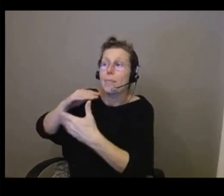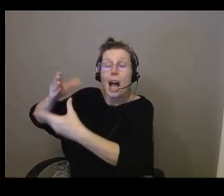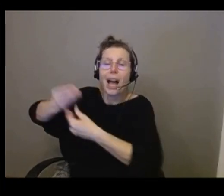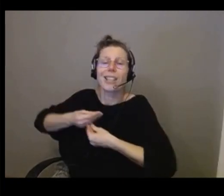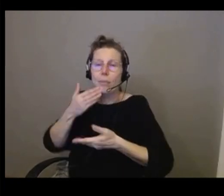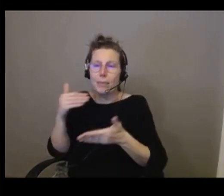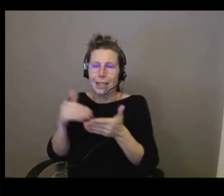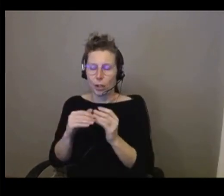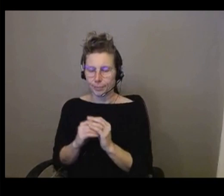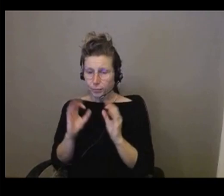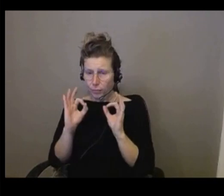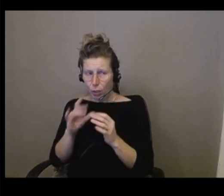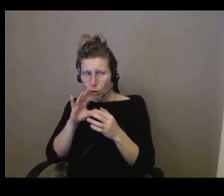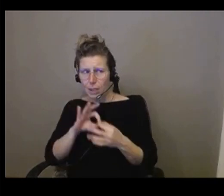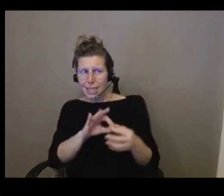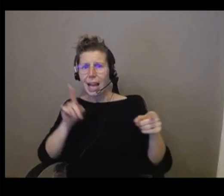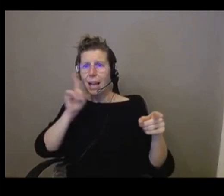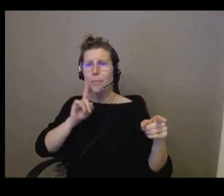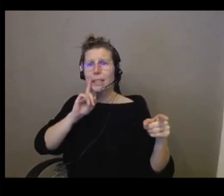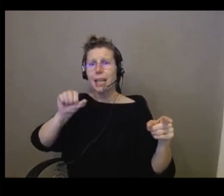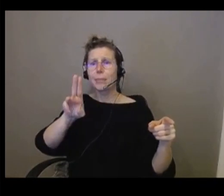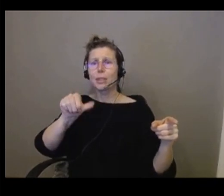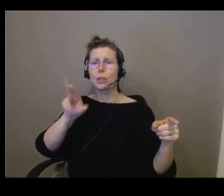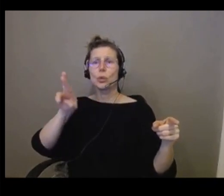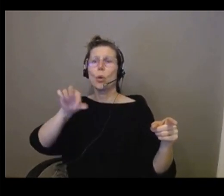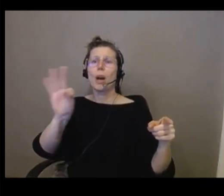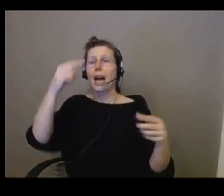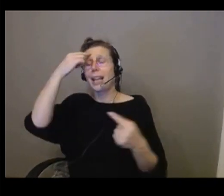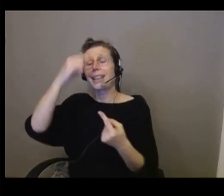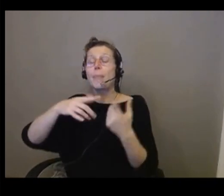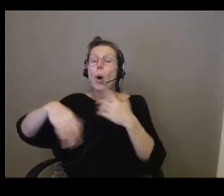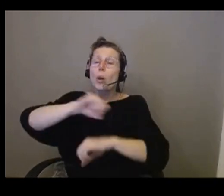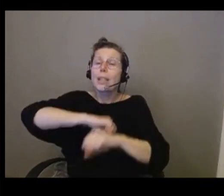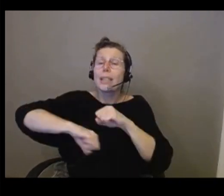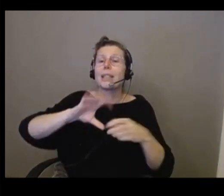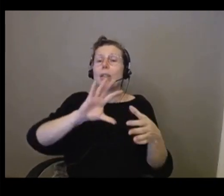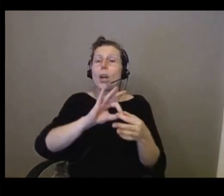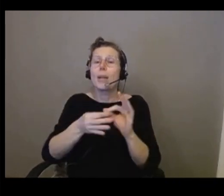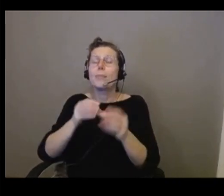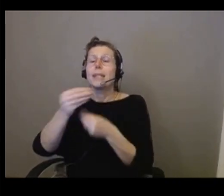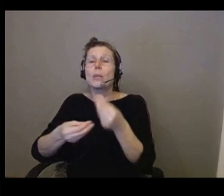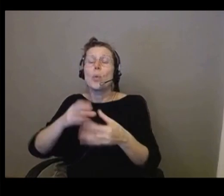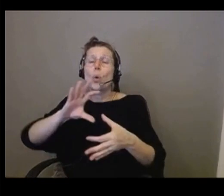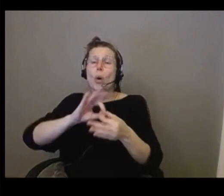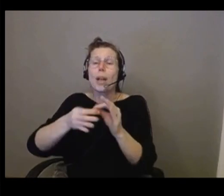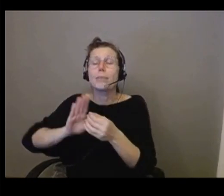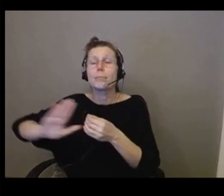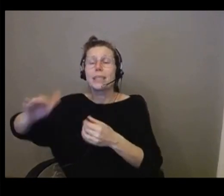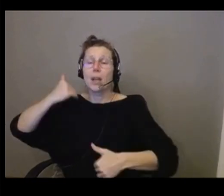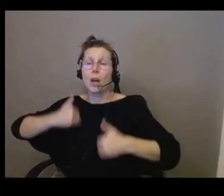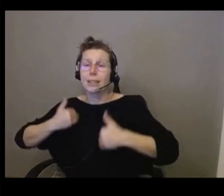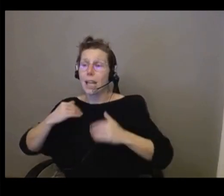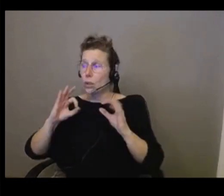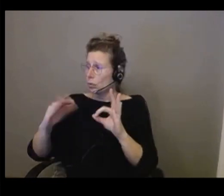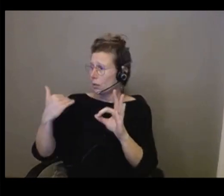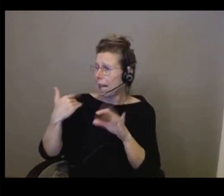d'autres événements qu'il y a pu y avoir sportifs, je parle tournoi de rugby fauteuil, il y avait récemment les championnats d'Europe également, donc